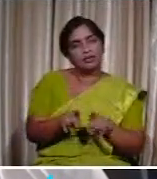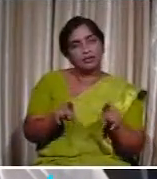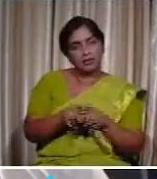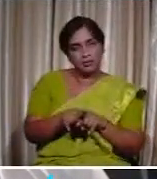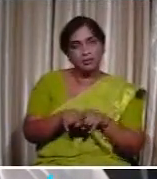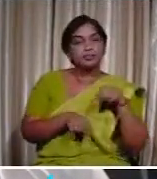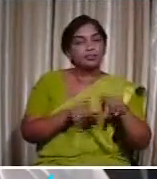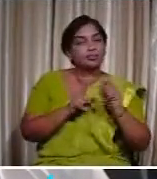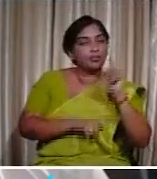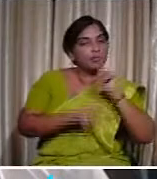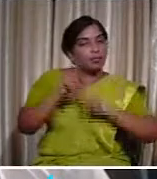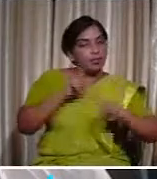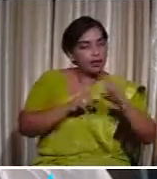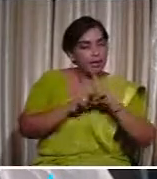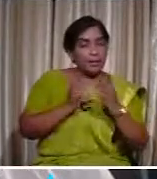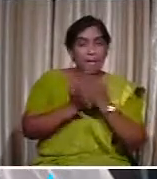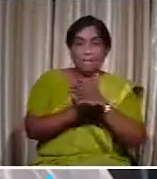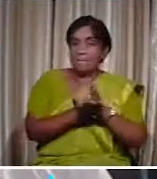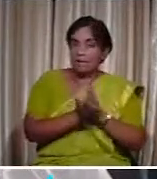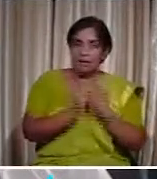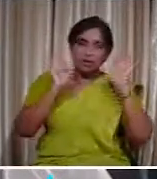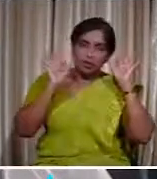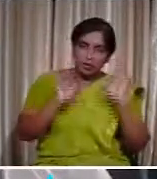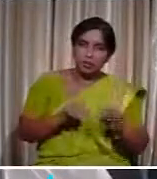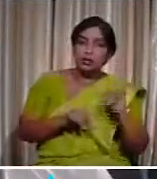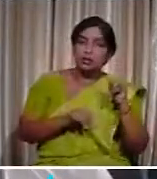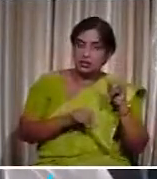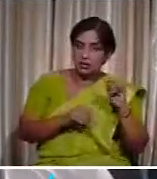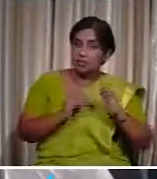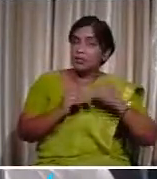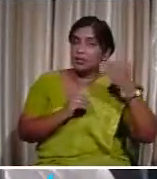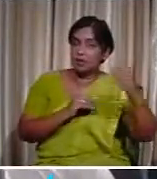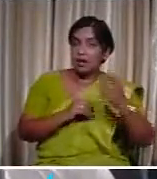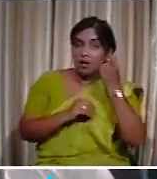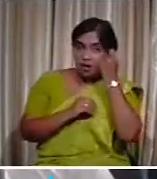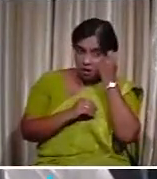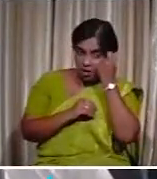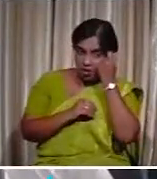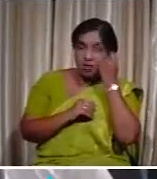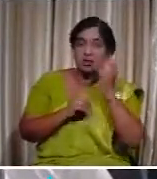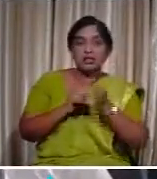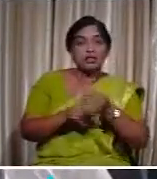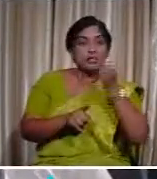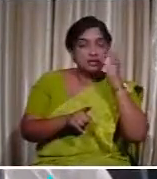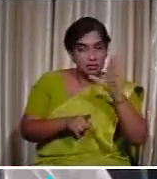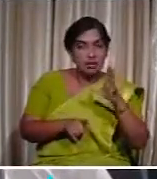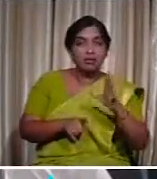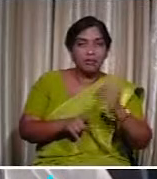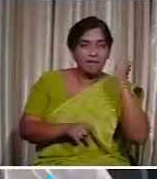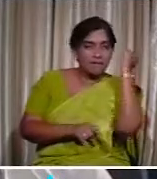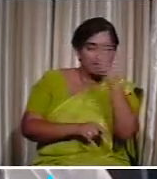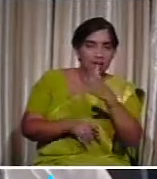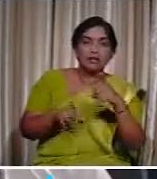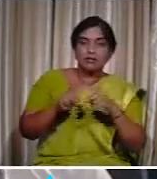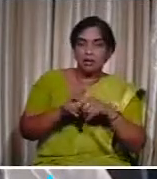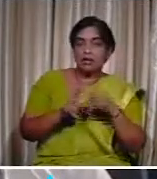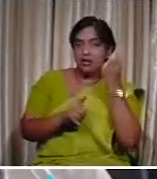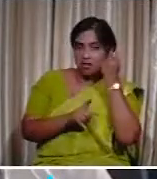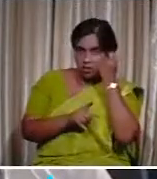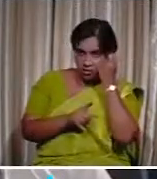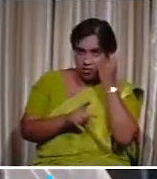මේ පාර්ලිමේන්තුවේ තුල බෙදීම් හදා ගන්න හොඳ නැහැ. සමහරලාට ඊළඟට එන යෝජනාව ජනාධිපතිවරයාට අප්‍රසාදේ පල කිරීමේ